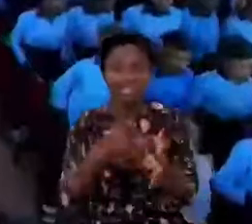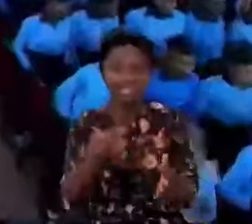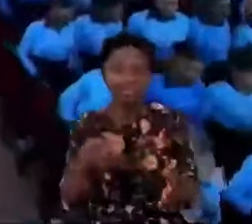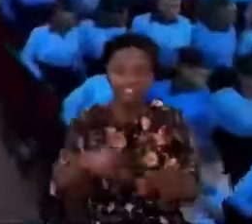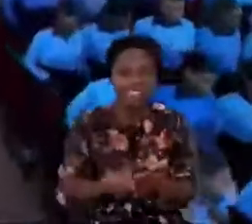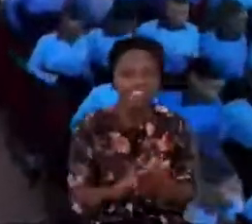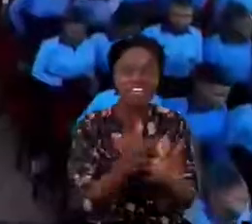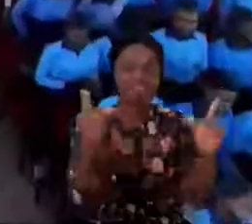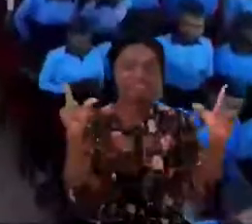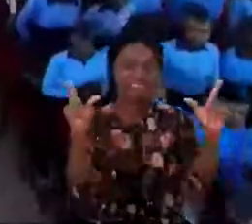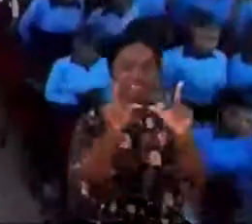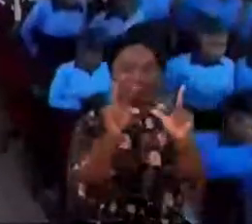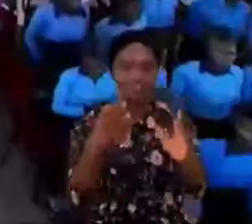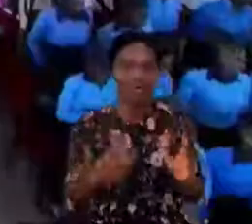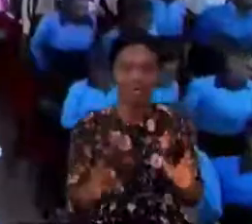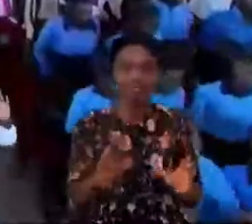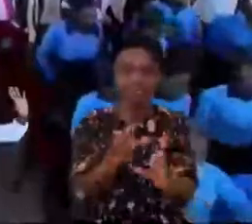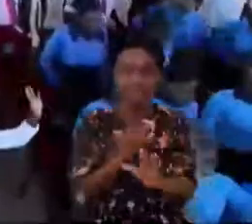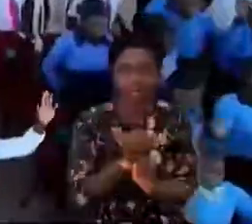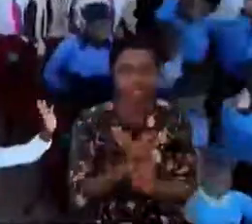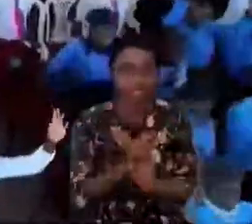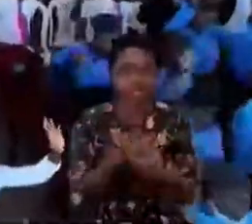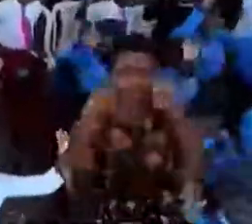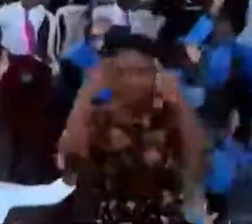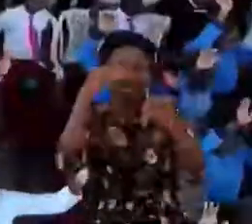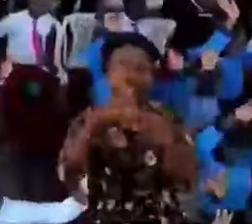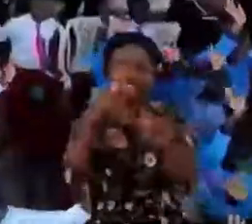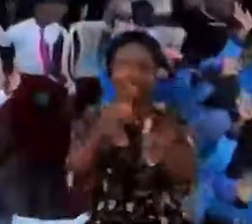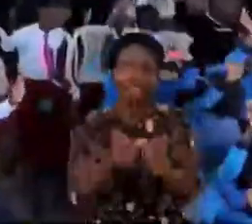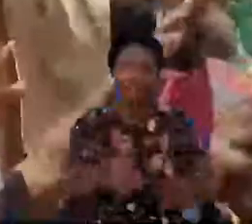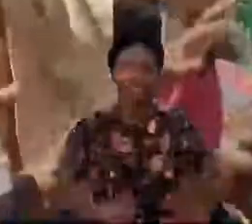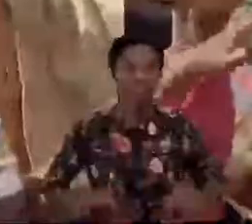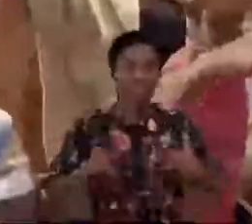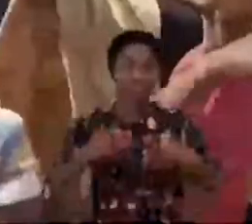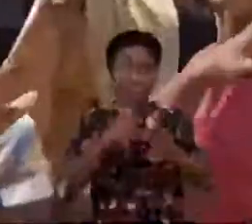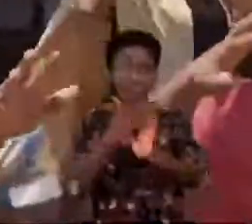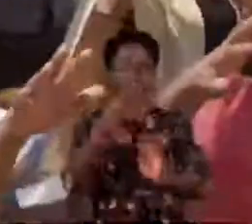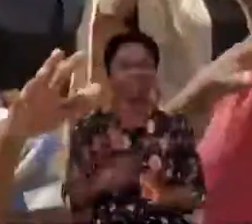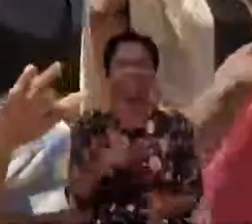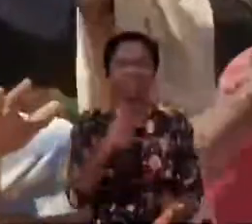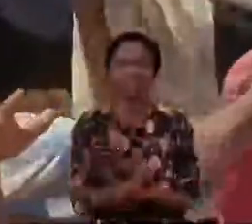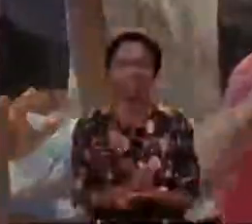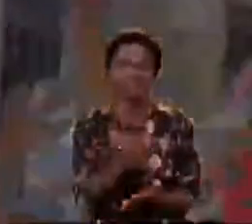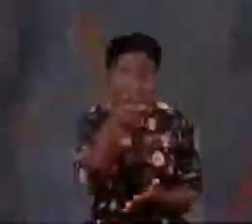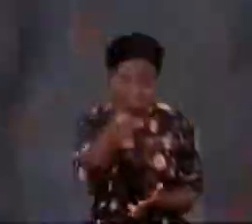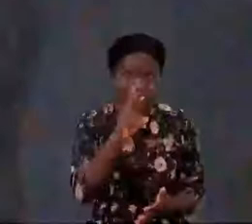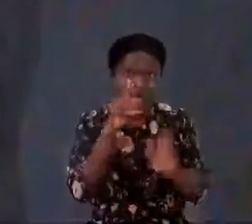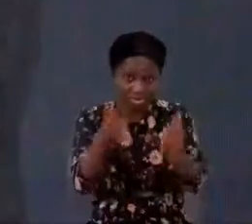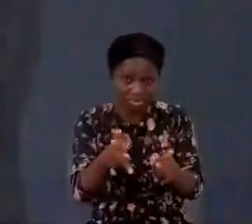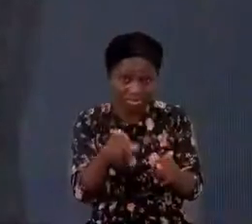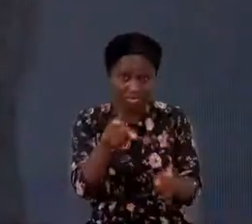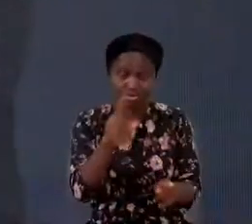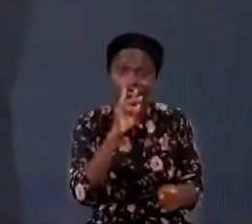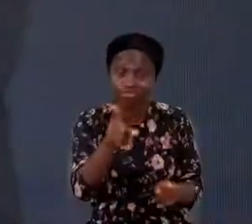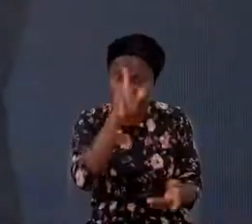vie. Si c'est de toi que je parle là-bas, où es-tu là-bas? Lève ses mains, Père. Je prie